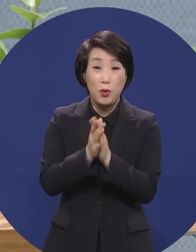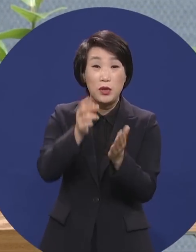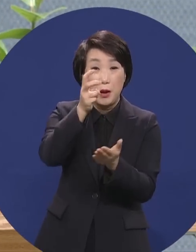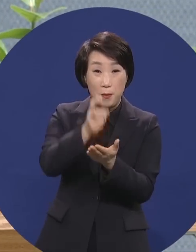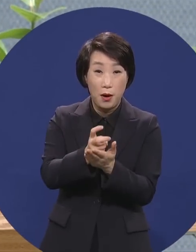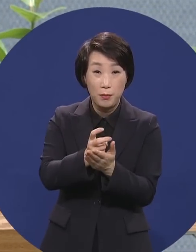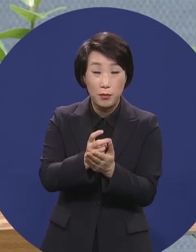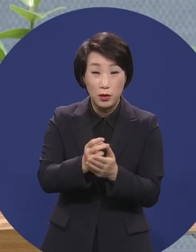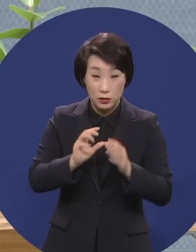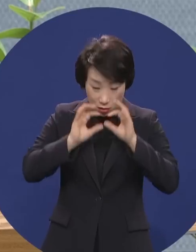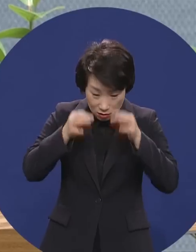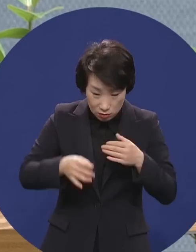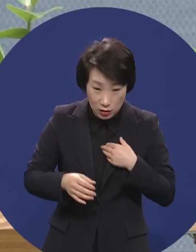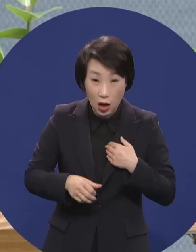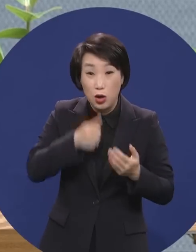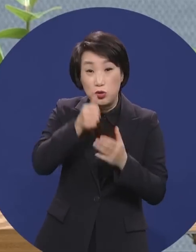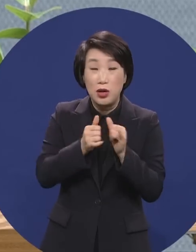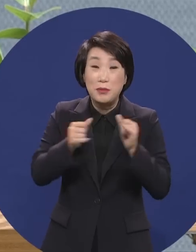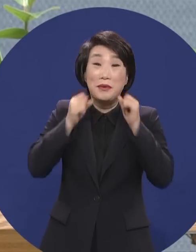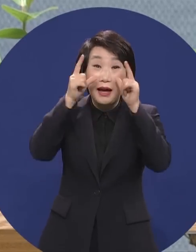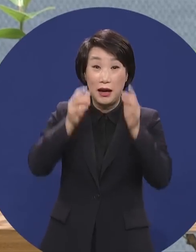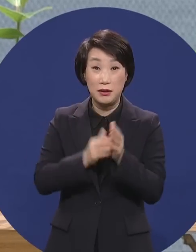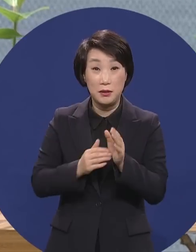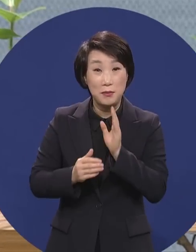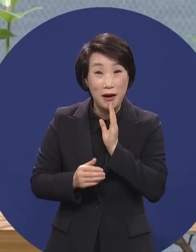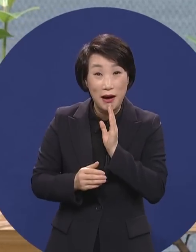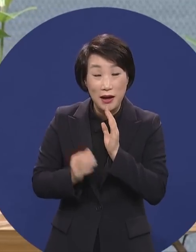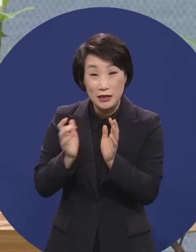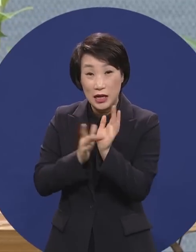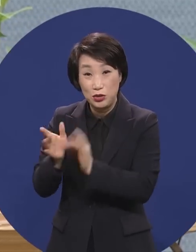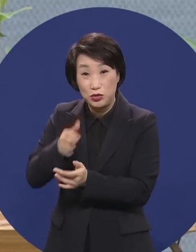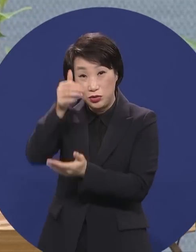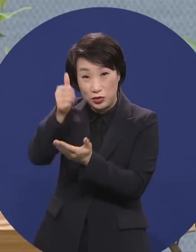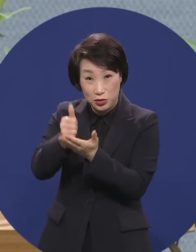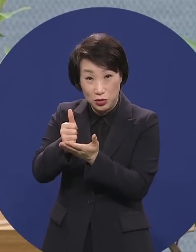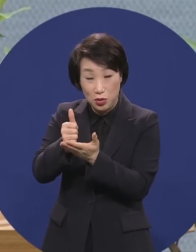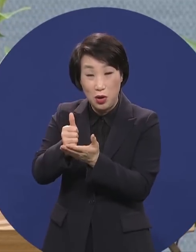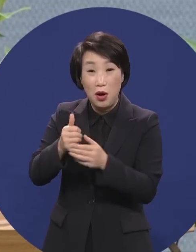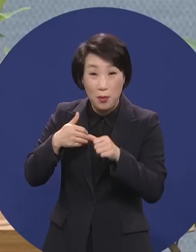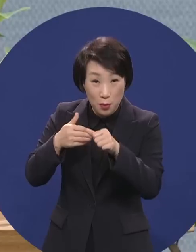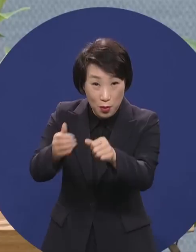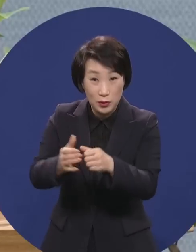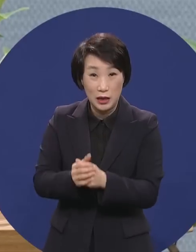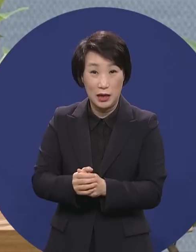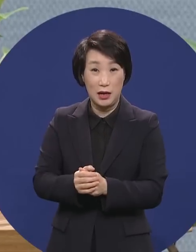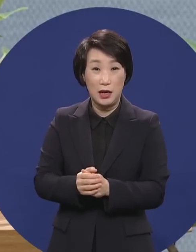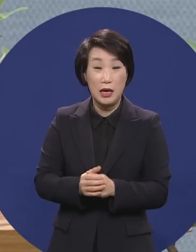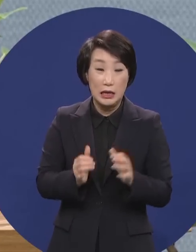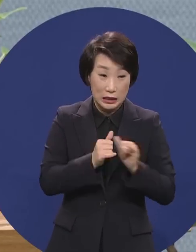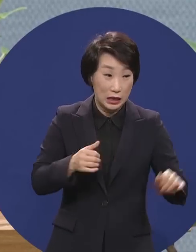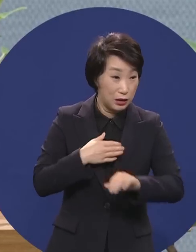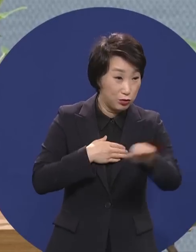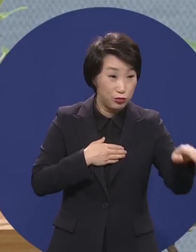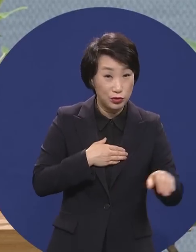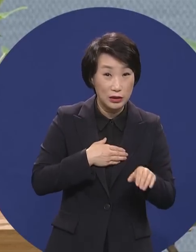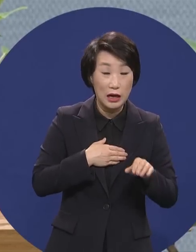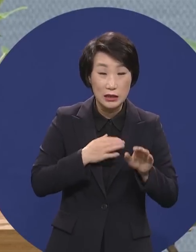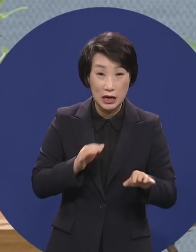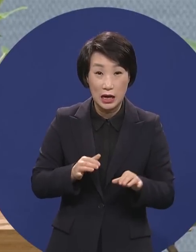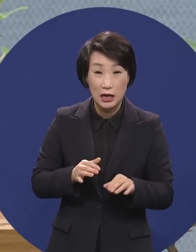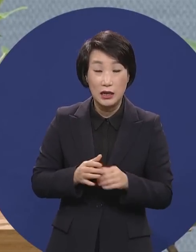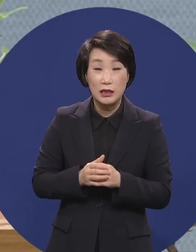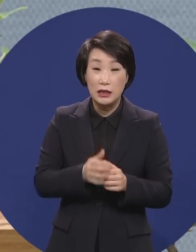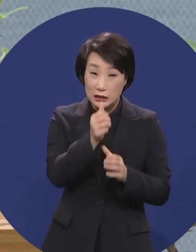앞에 죄인임을 깨닫게 하시고 예수 그리스도를 보내서 우리가 그